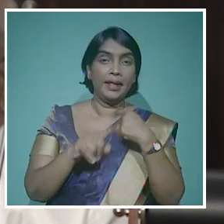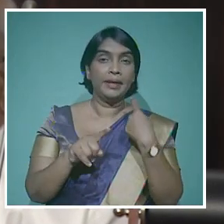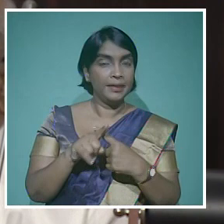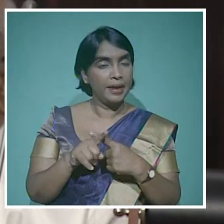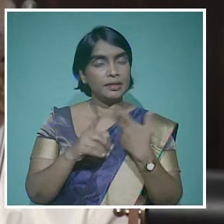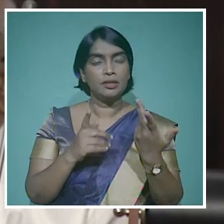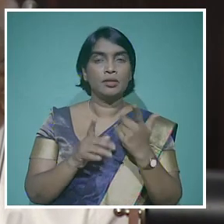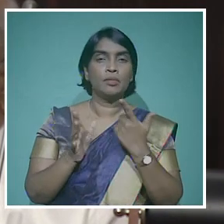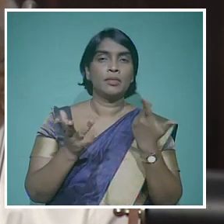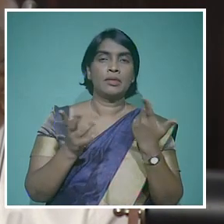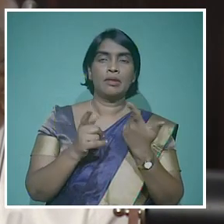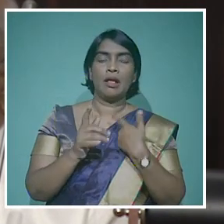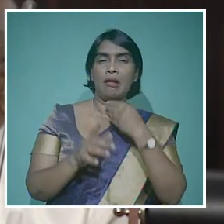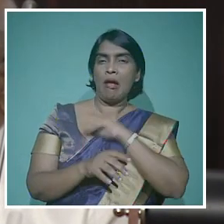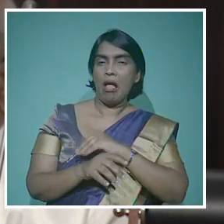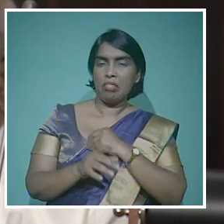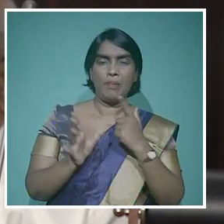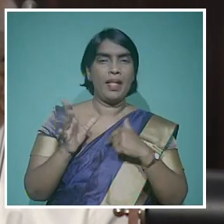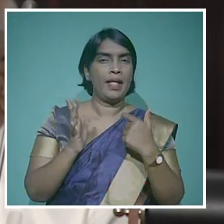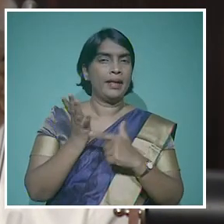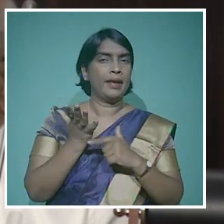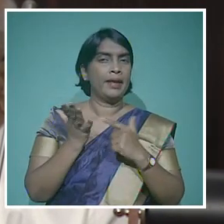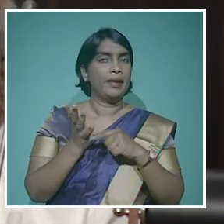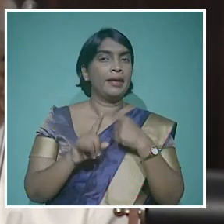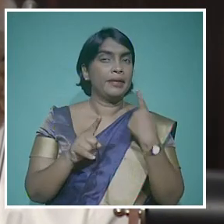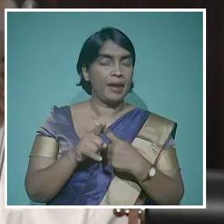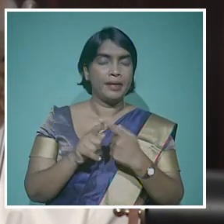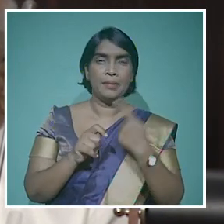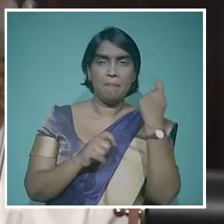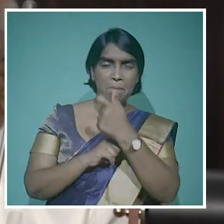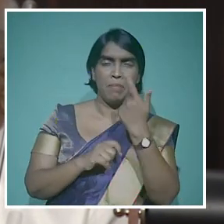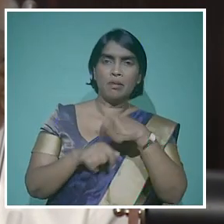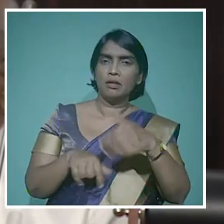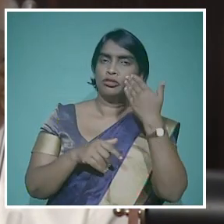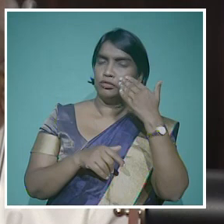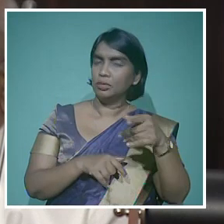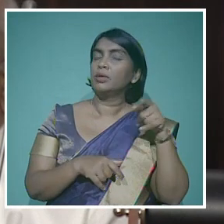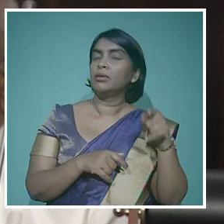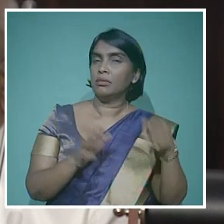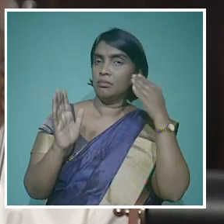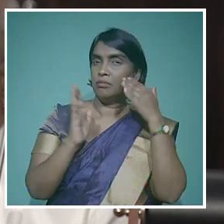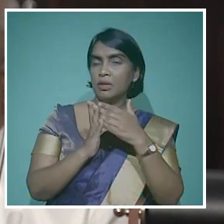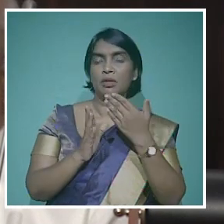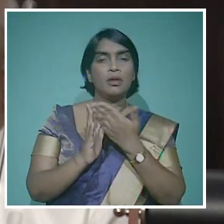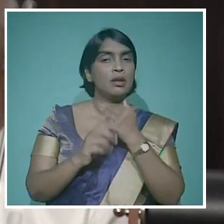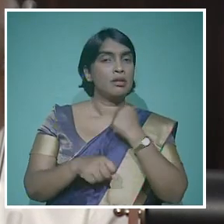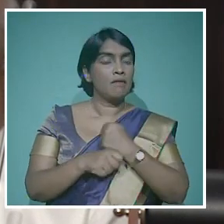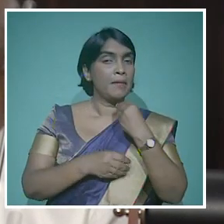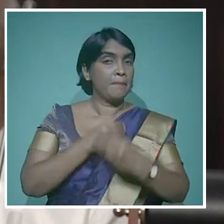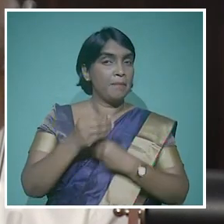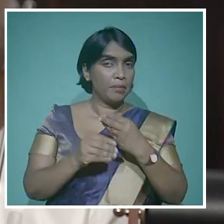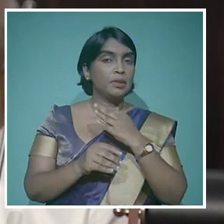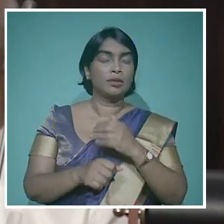නැතෝ තත්තිකාරම් ආදායම් බදු වක්කීම තවමත් ගෙවුණු ලබන බව පෙනී යනවා. මෙම කරුණ රාජ්‍ය ව්‍යාපාර පිළිබඳ